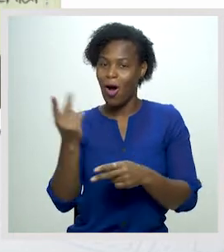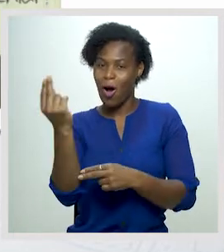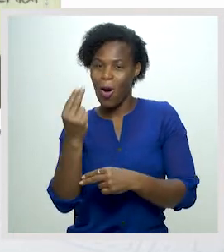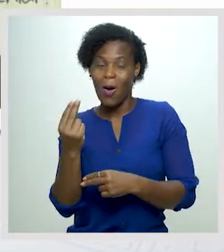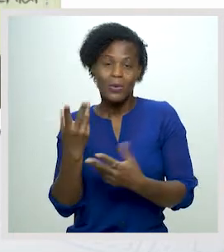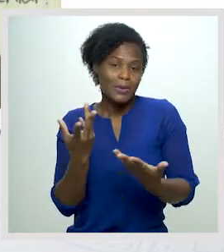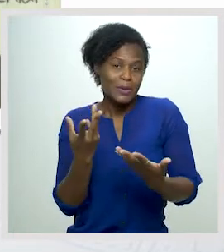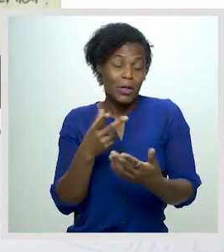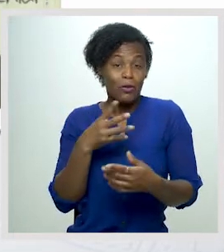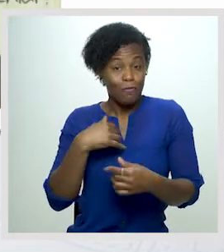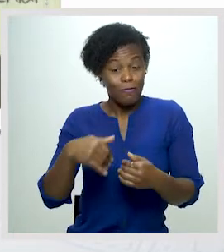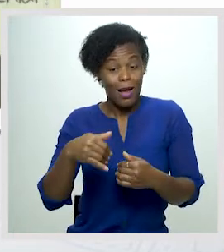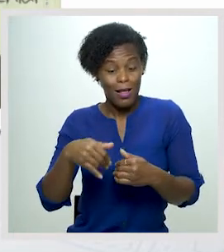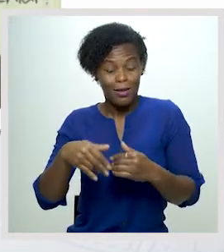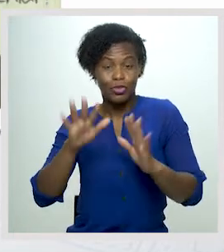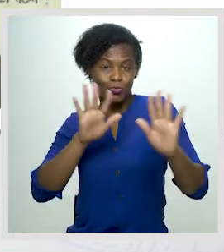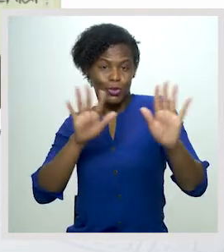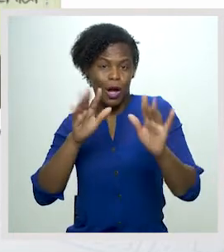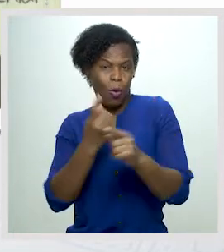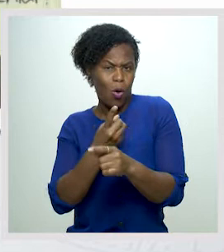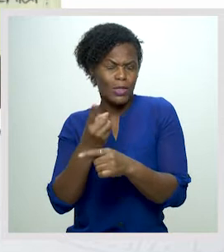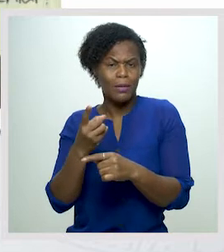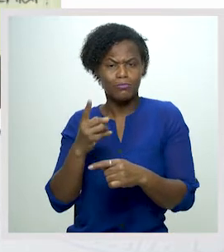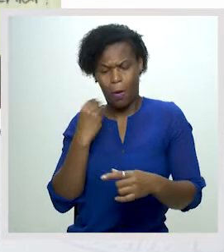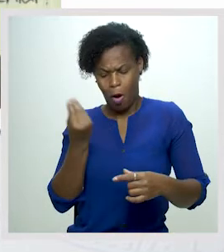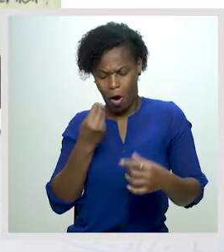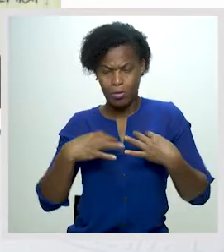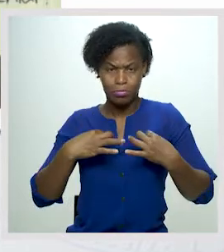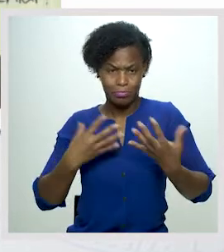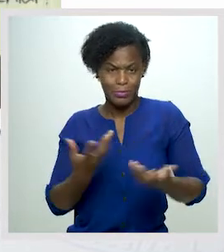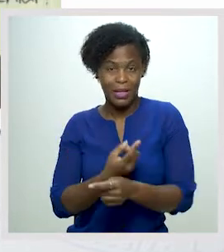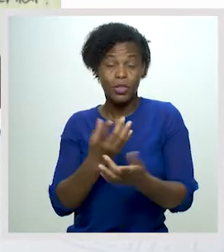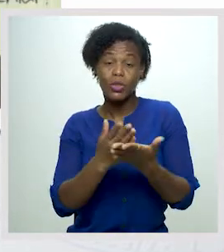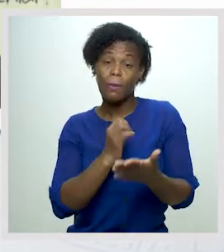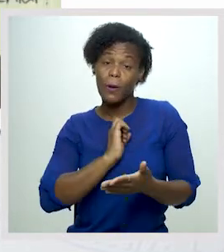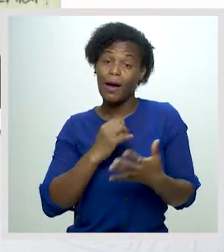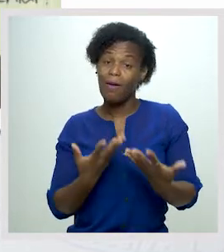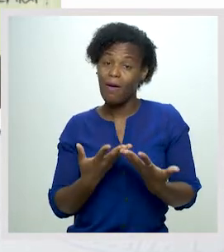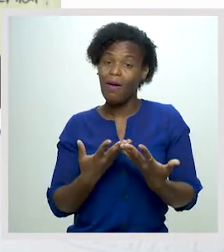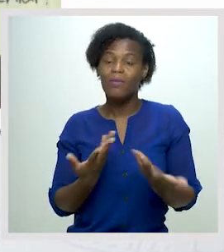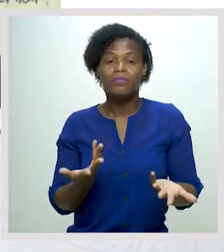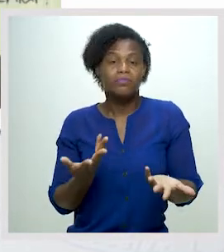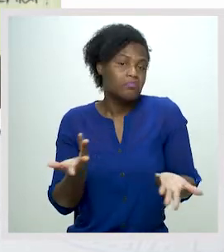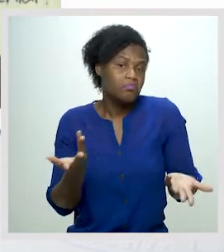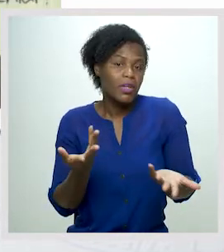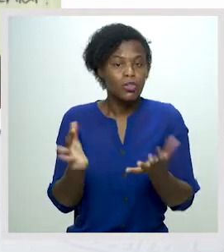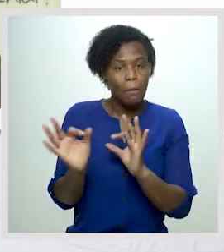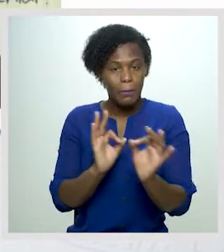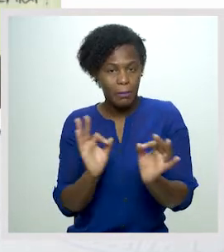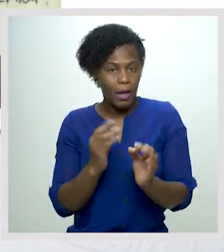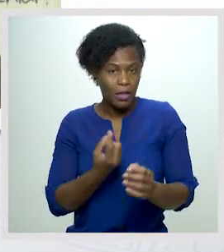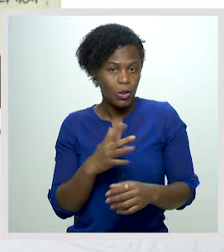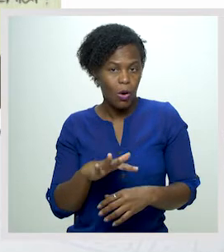viens de faire une exposition sur la mode dans mon collège et en ce moment, je suis en train de